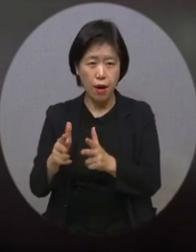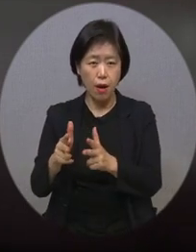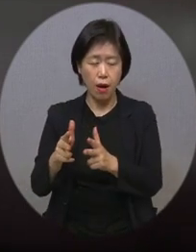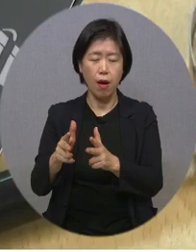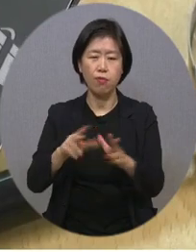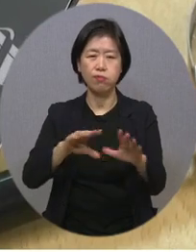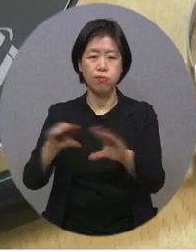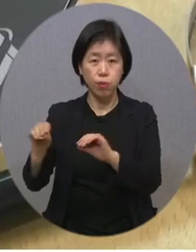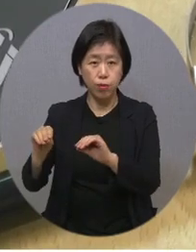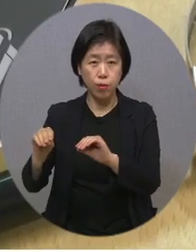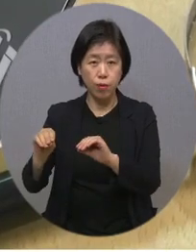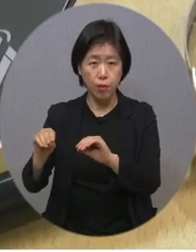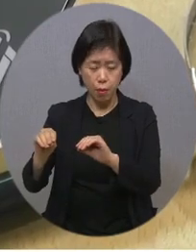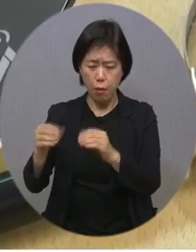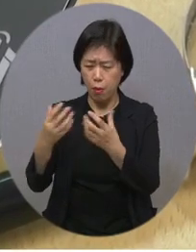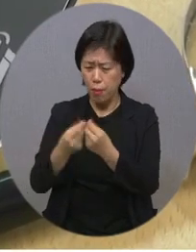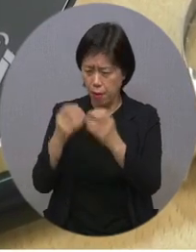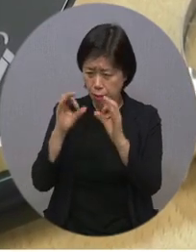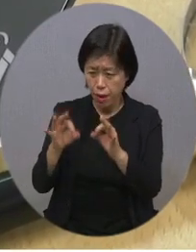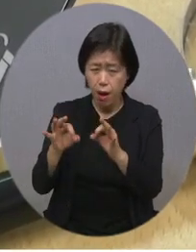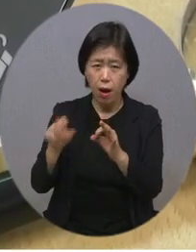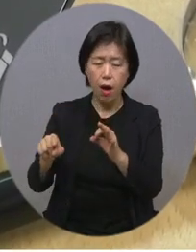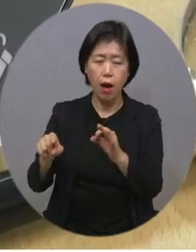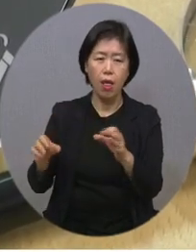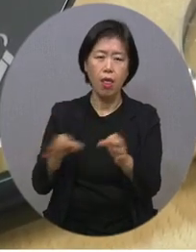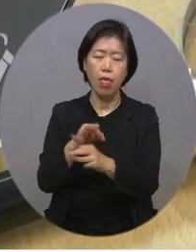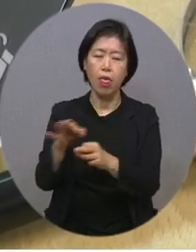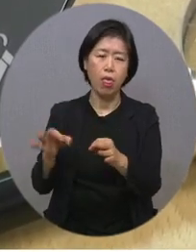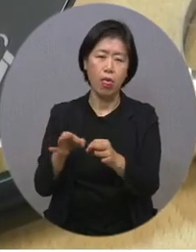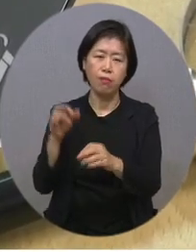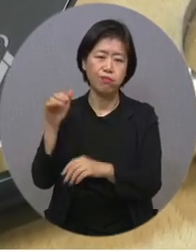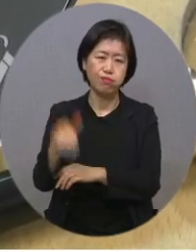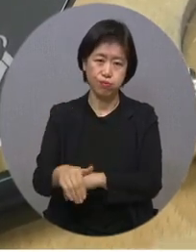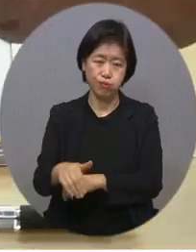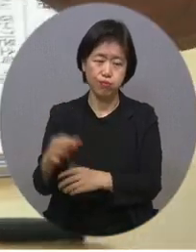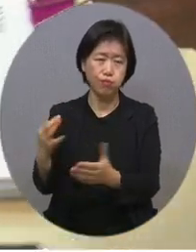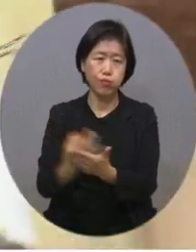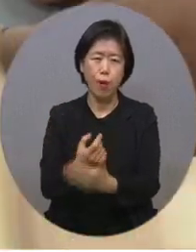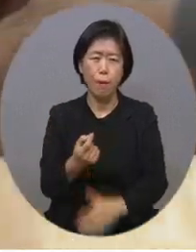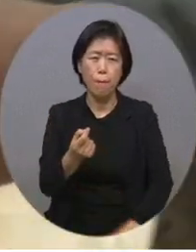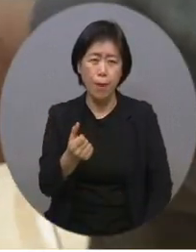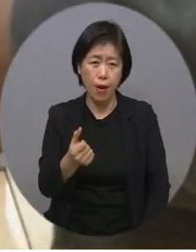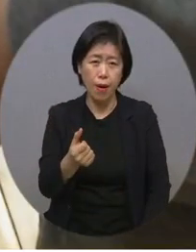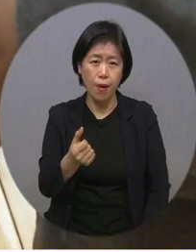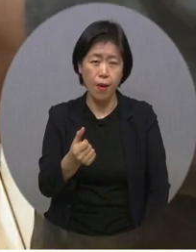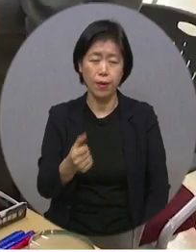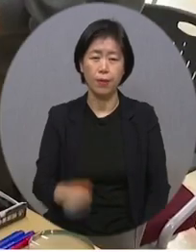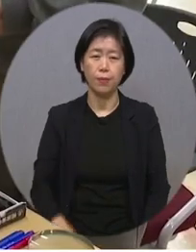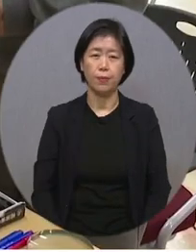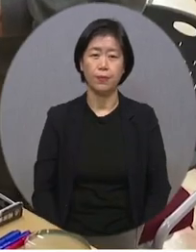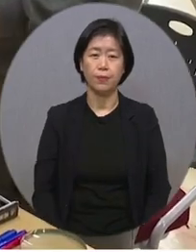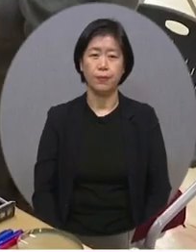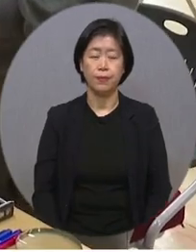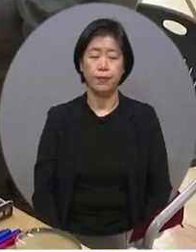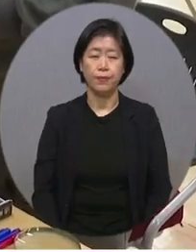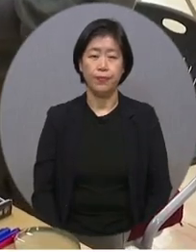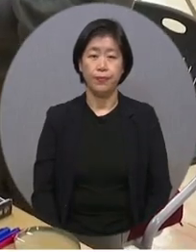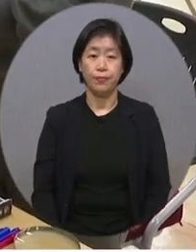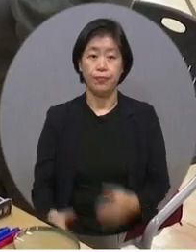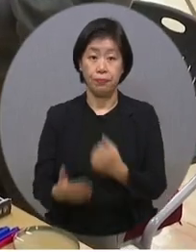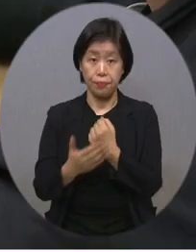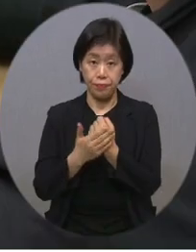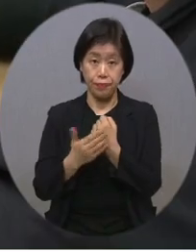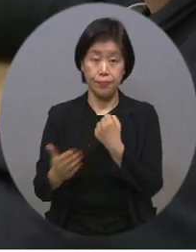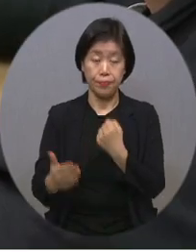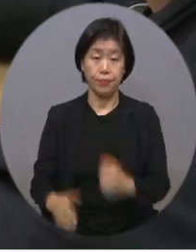인해서 경제적으로 너무나 어려워지다 보니까 그런 부분들이 더욱더 많이 늘어났지요. 그러다 보니까 우리는